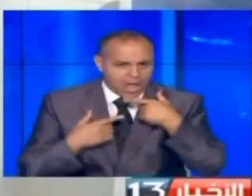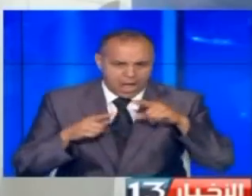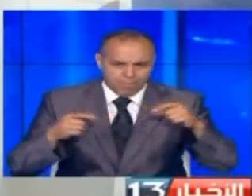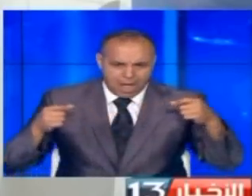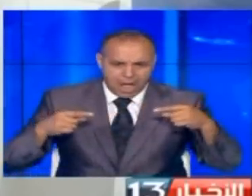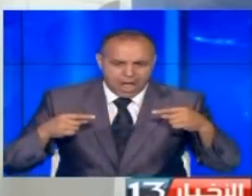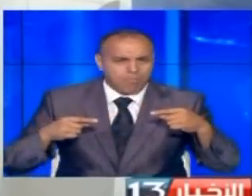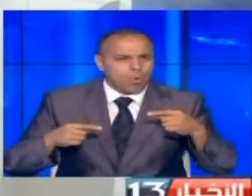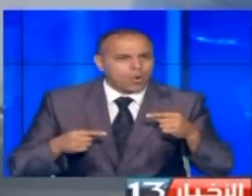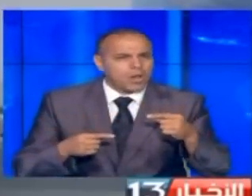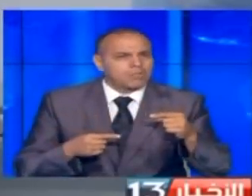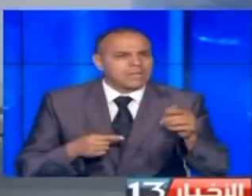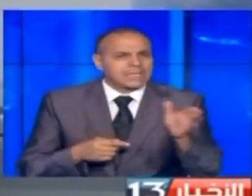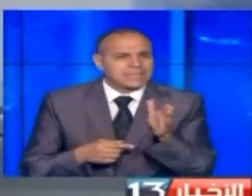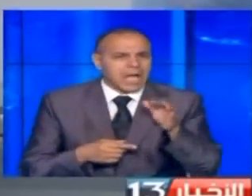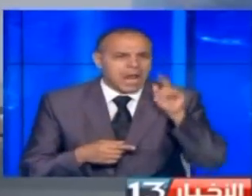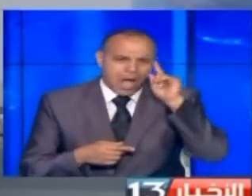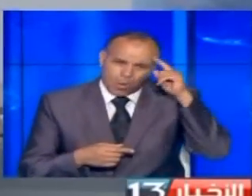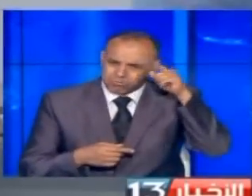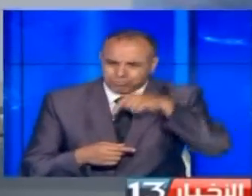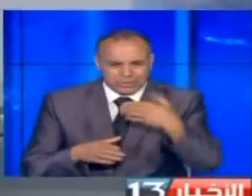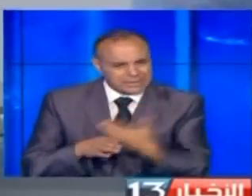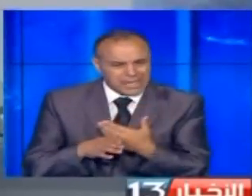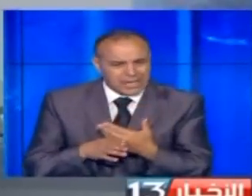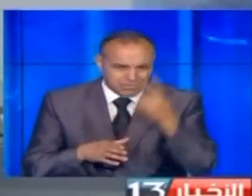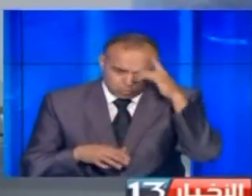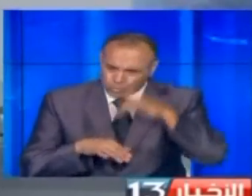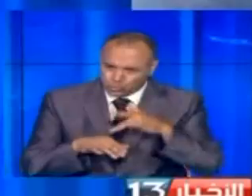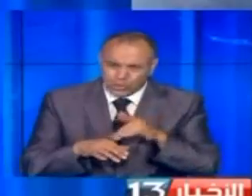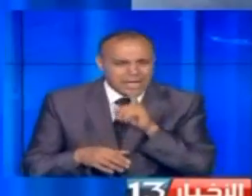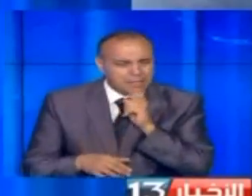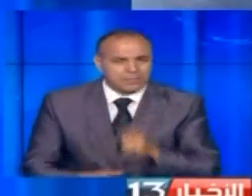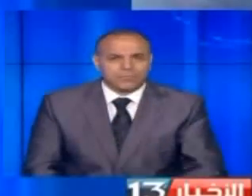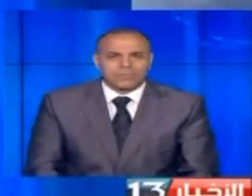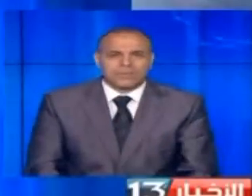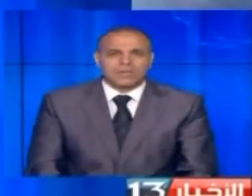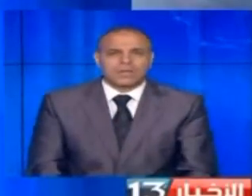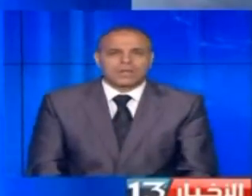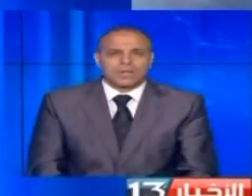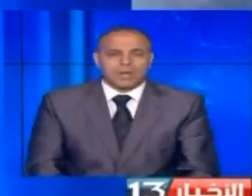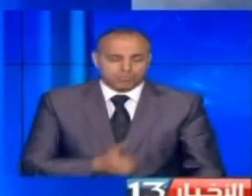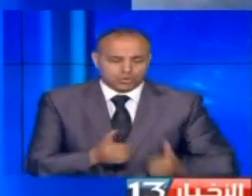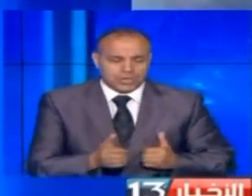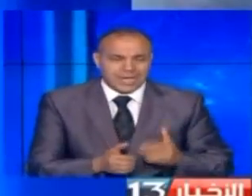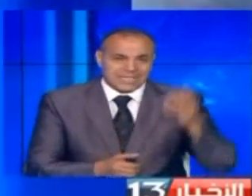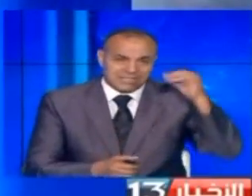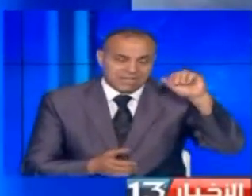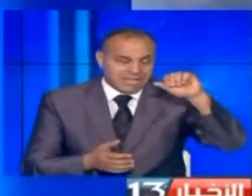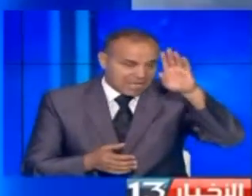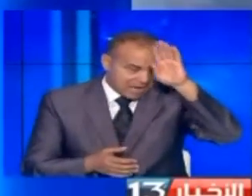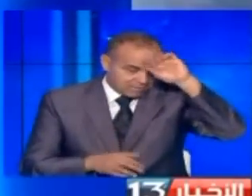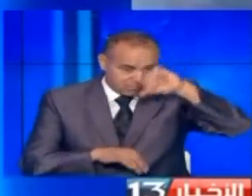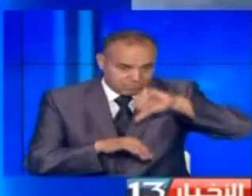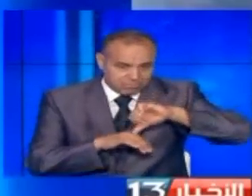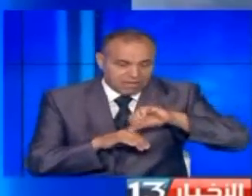حرب ومصادرة لاستقلال قرارها ولسيادتها. هجم مسلحون السفارة العراقية في